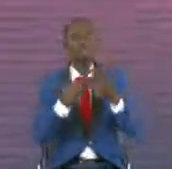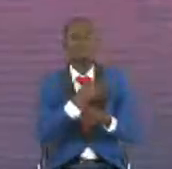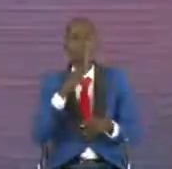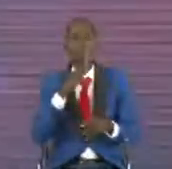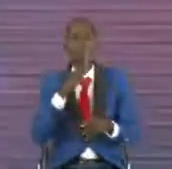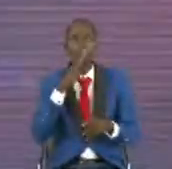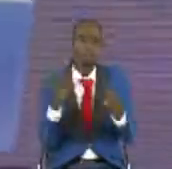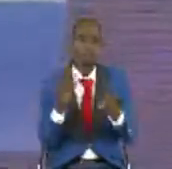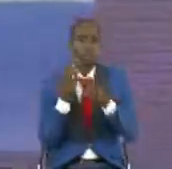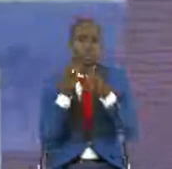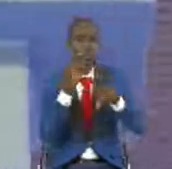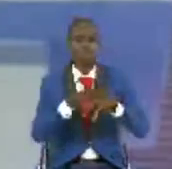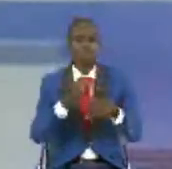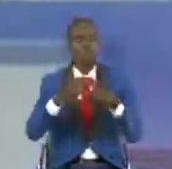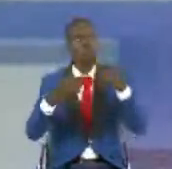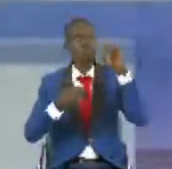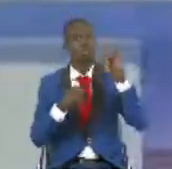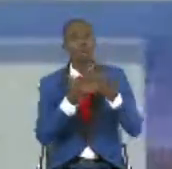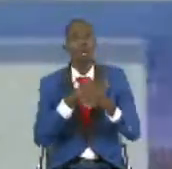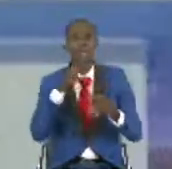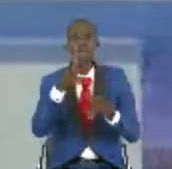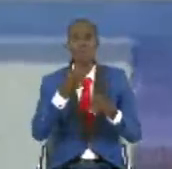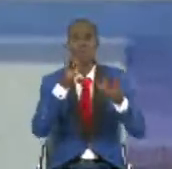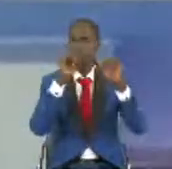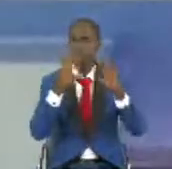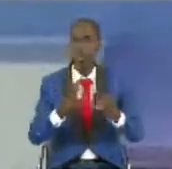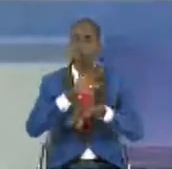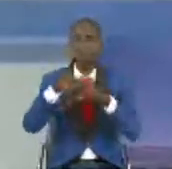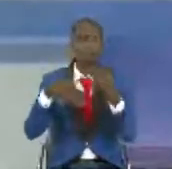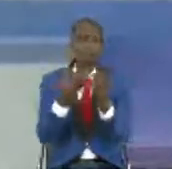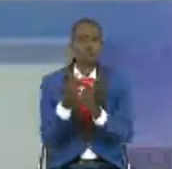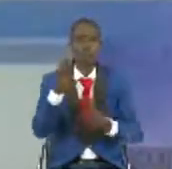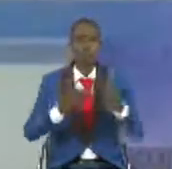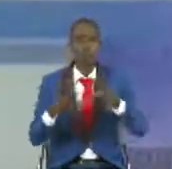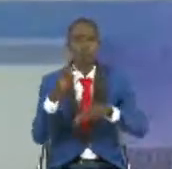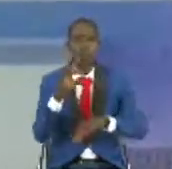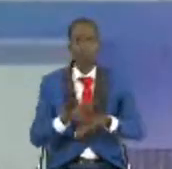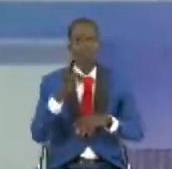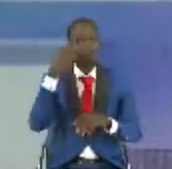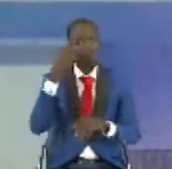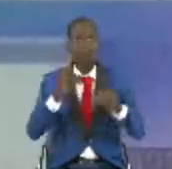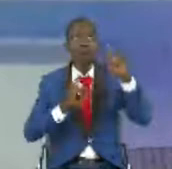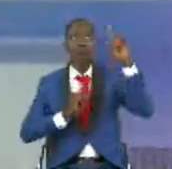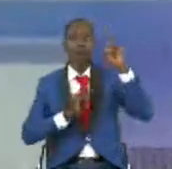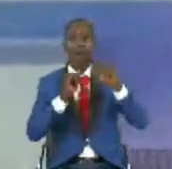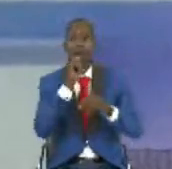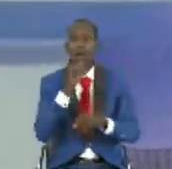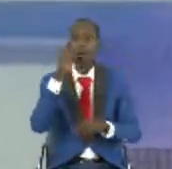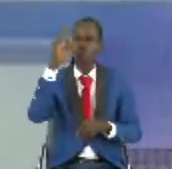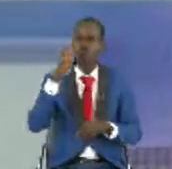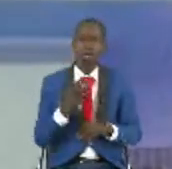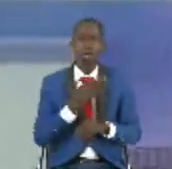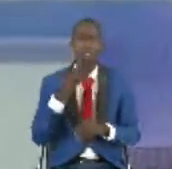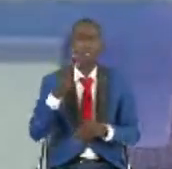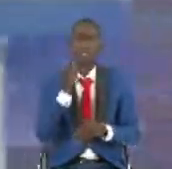moi et vous serez bénis, vous qui êtes aux extrémités de la terre, car je suis Dieu et il n'y en a point